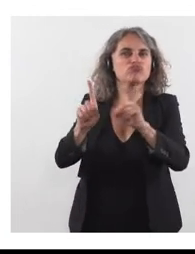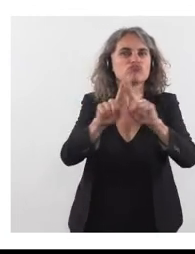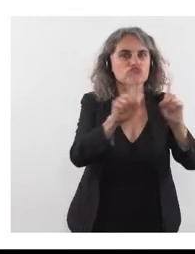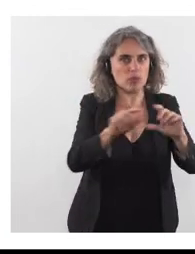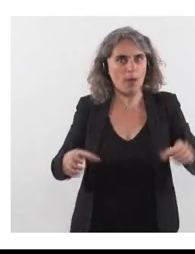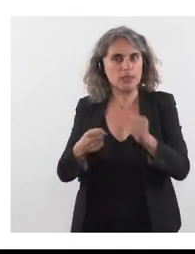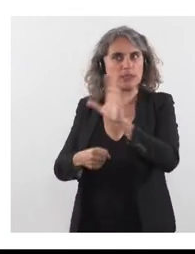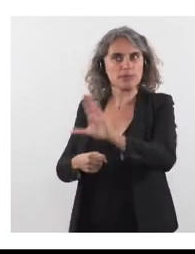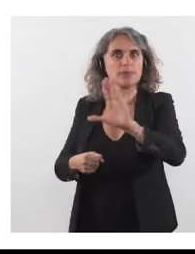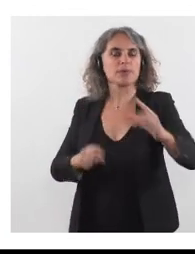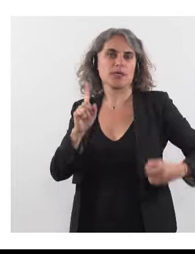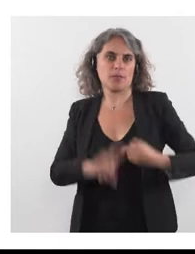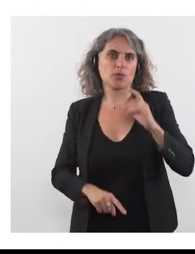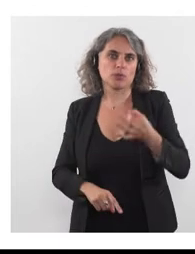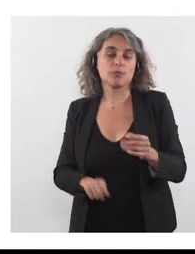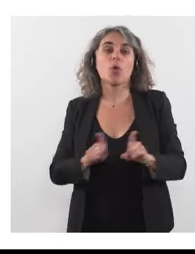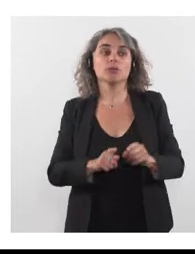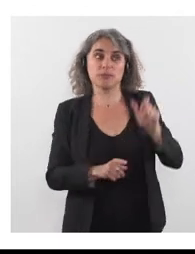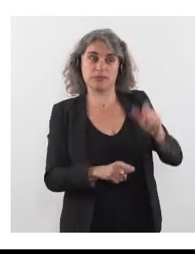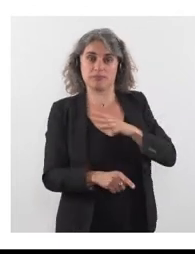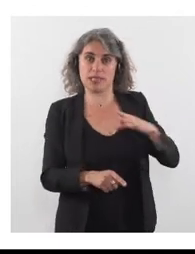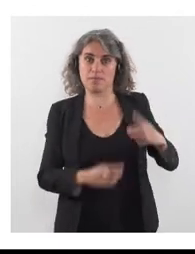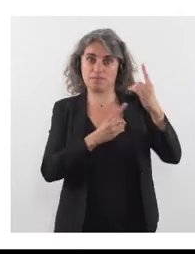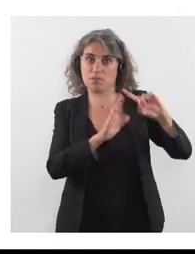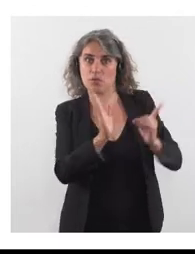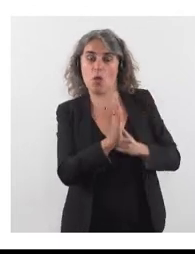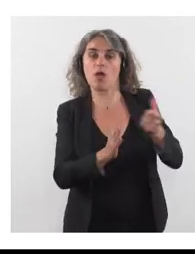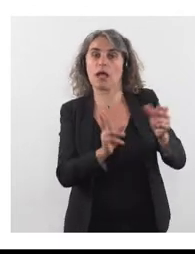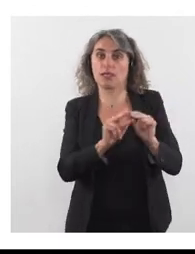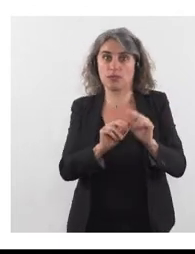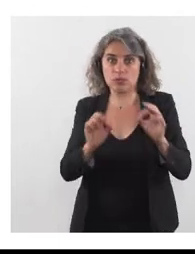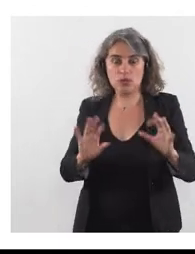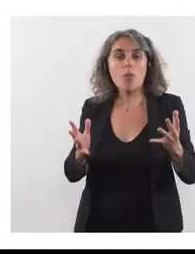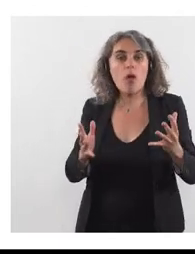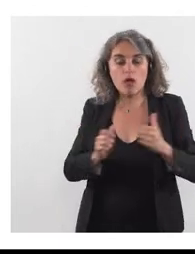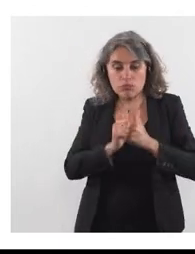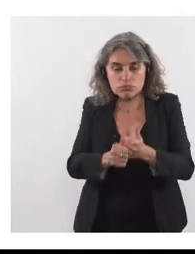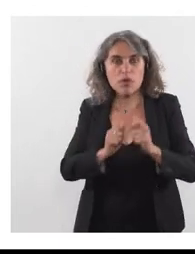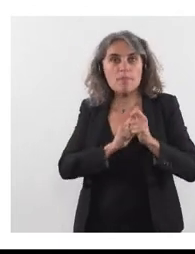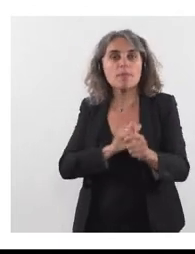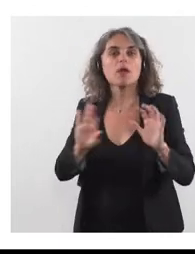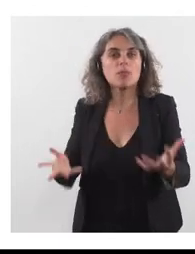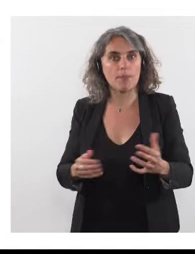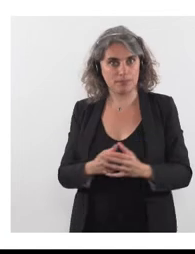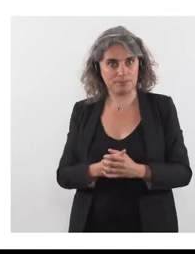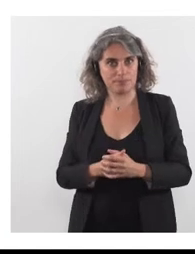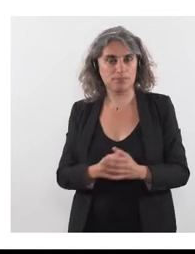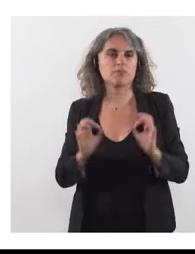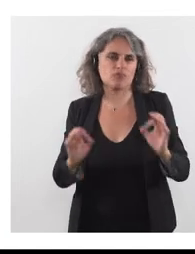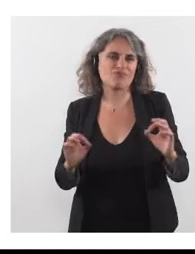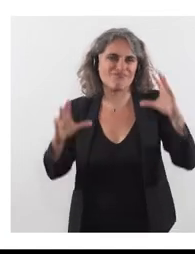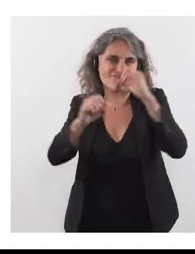mais également, et Claire Hédon l'a rappelé, la manière dont on peut accéder aux juridictions. Et ici, simplement, quelques mots